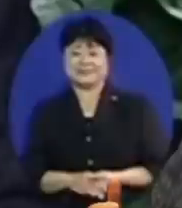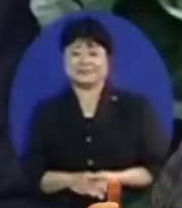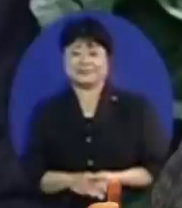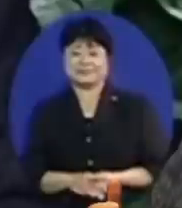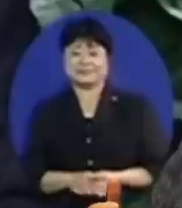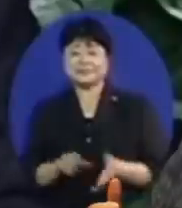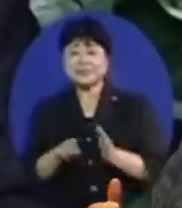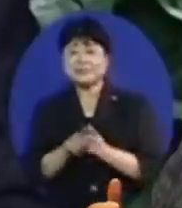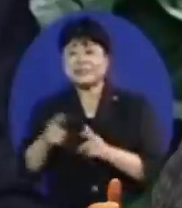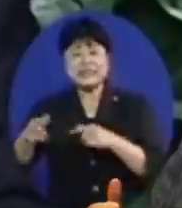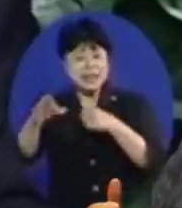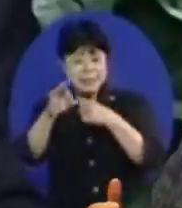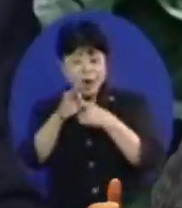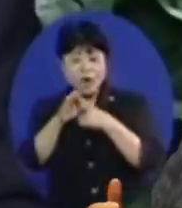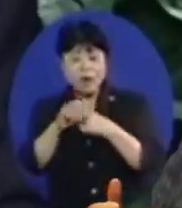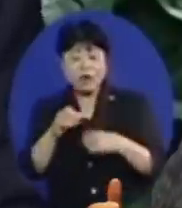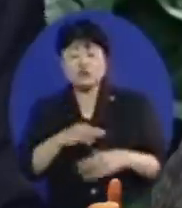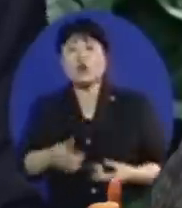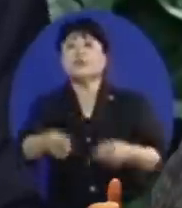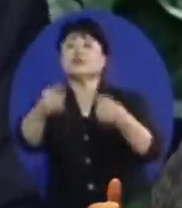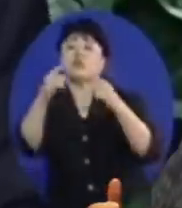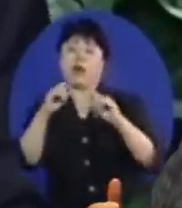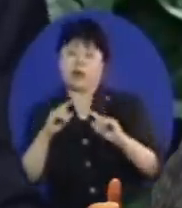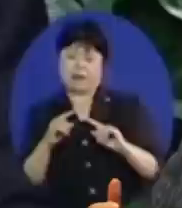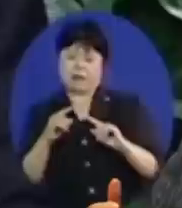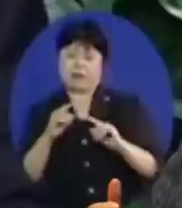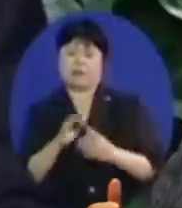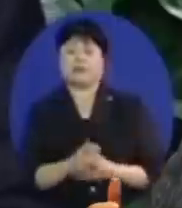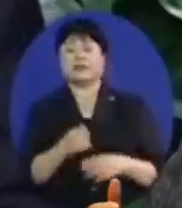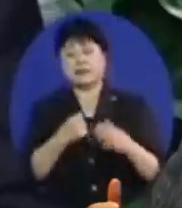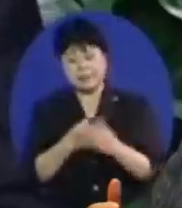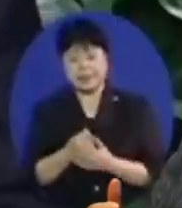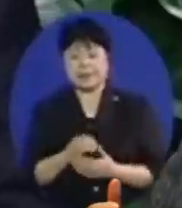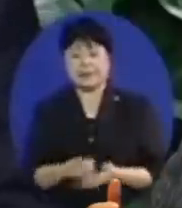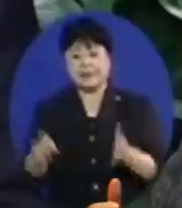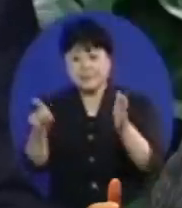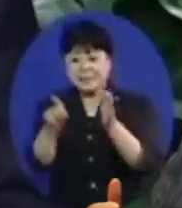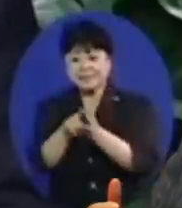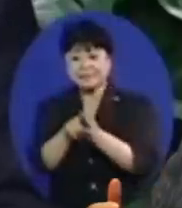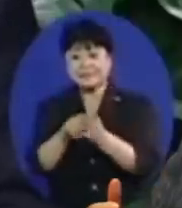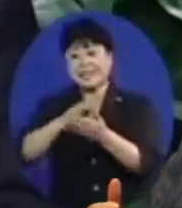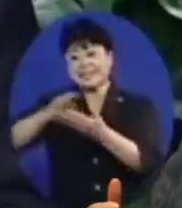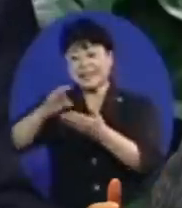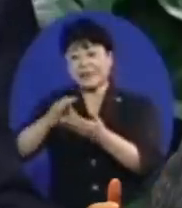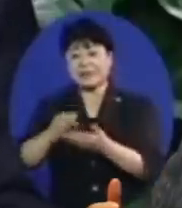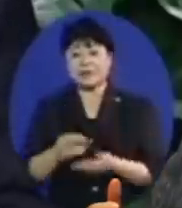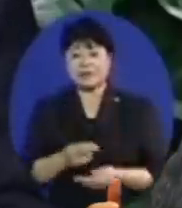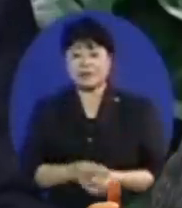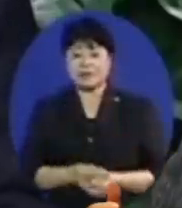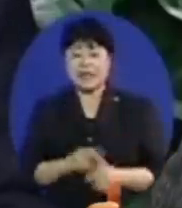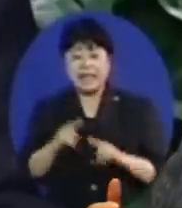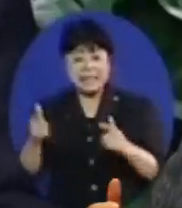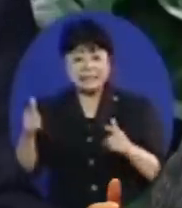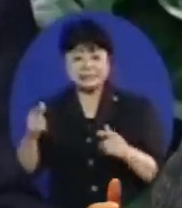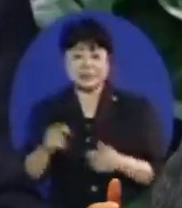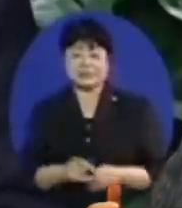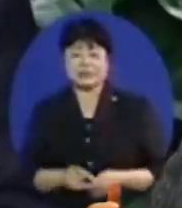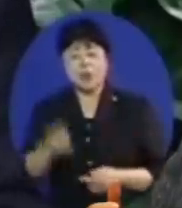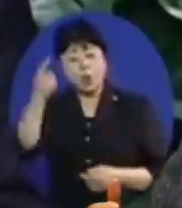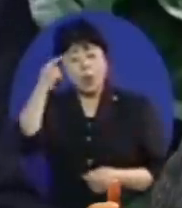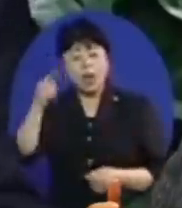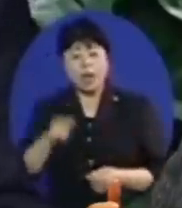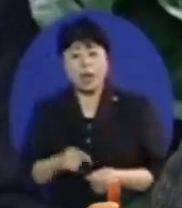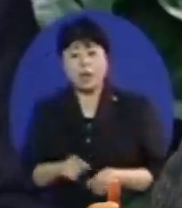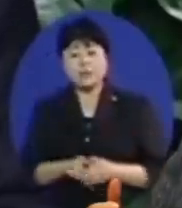안 믿으면 두려움이 들어오는 것입니다. 그러므로 믿음을 사용하지 않는 사람을 예수님이 보고 왜 믿음을